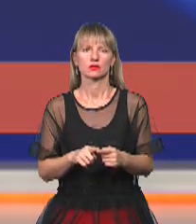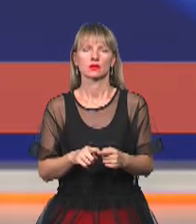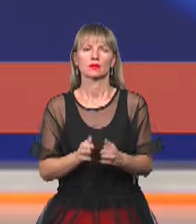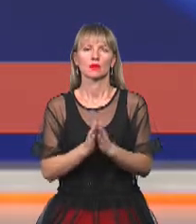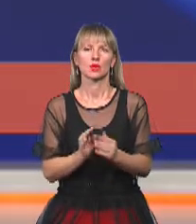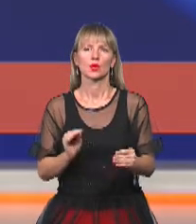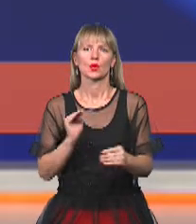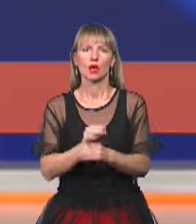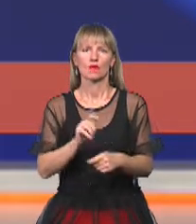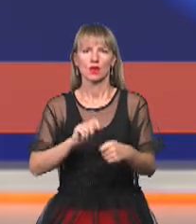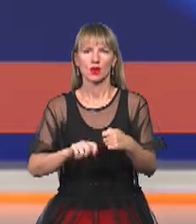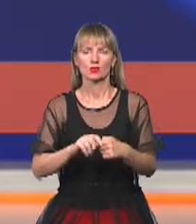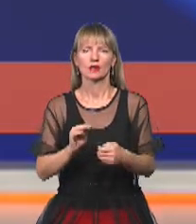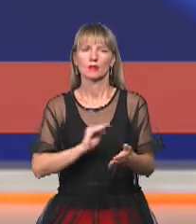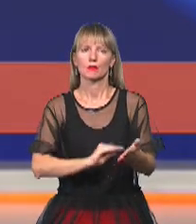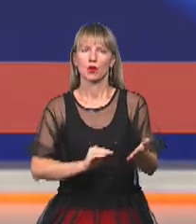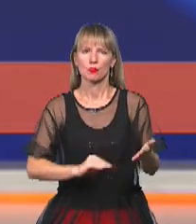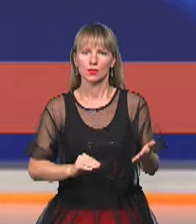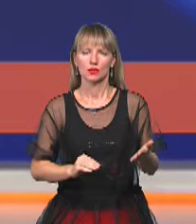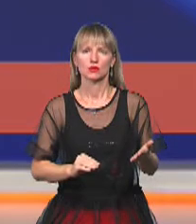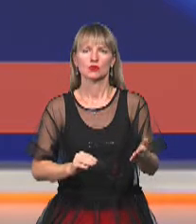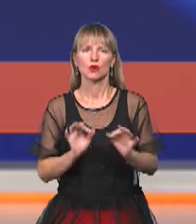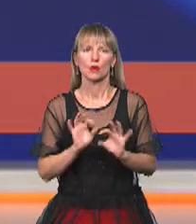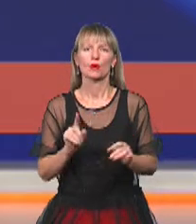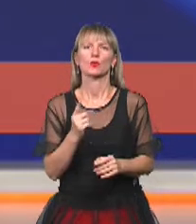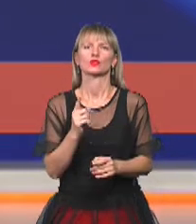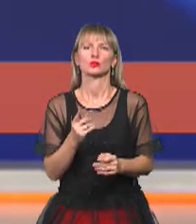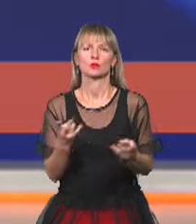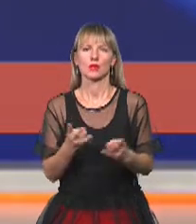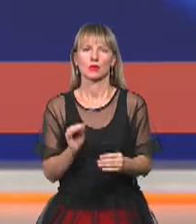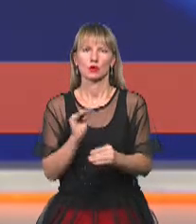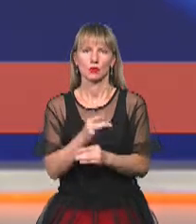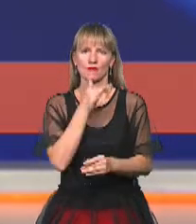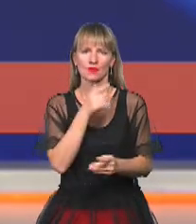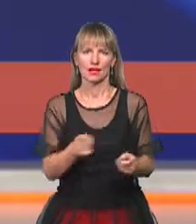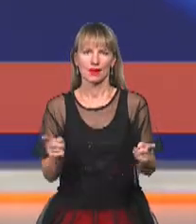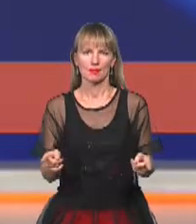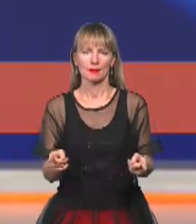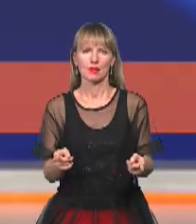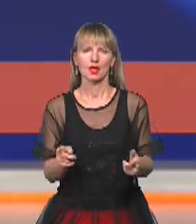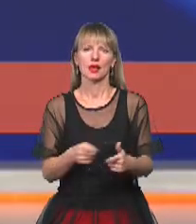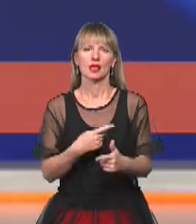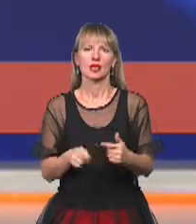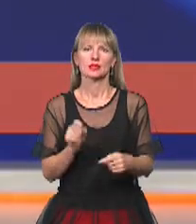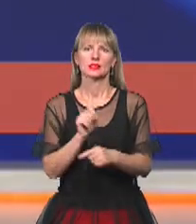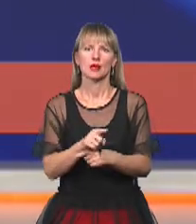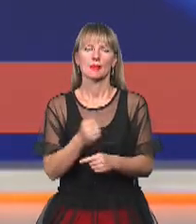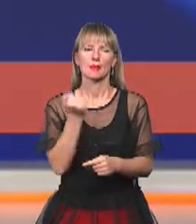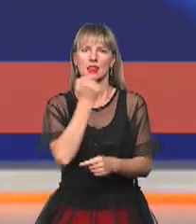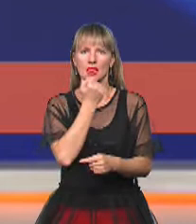контроль і прописують аргументовані коментарі. Да? То має бути чи замовлення матеріалів,